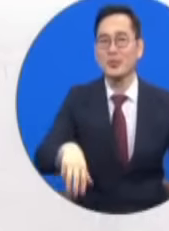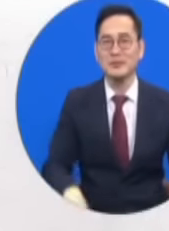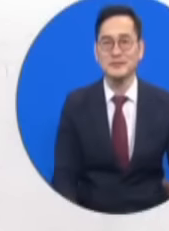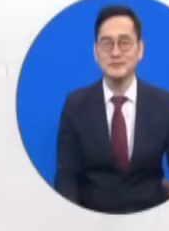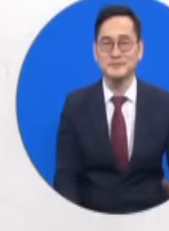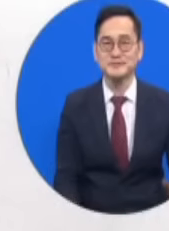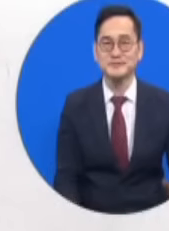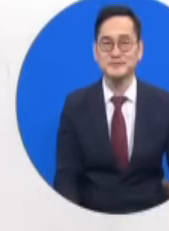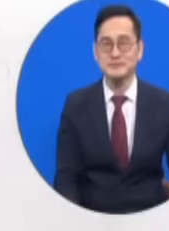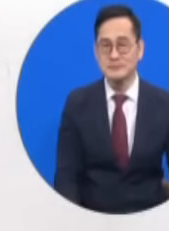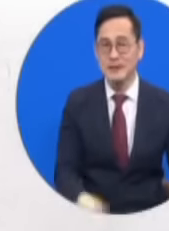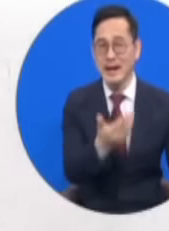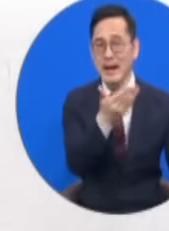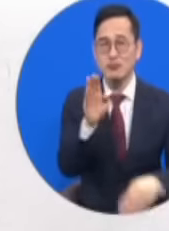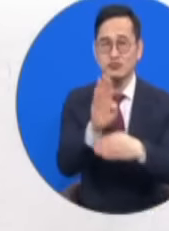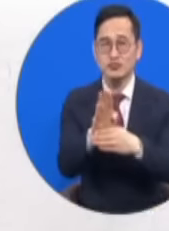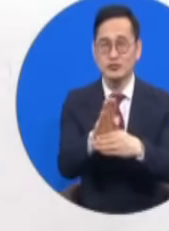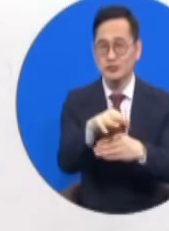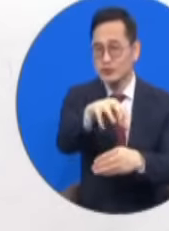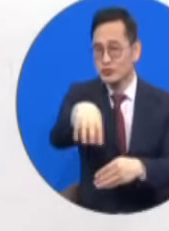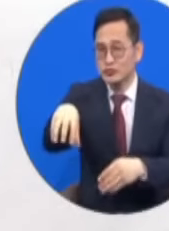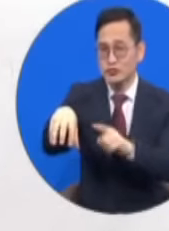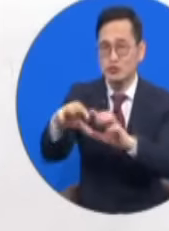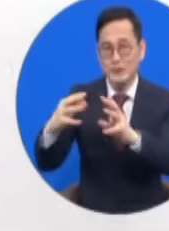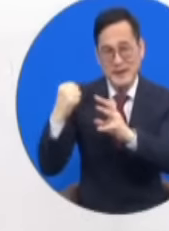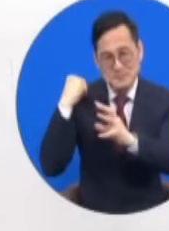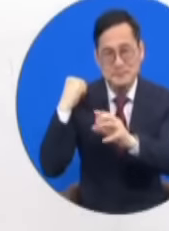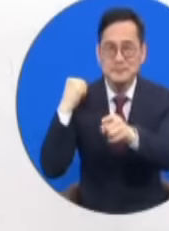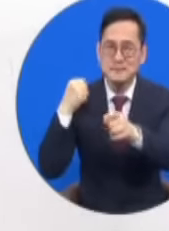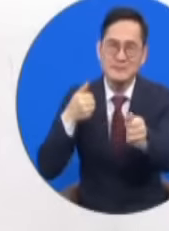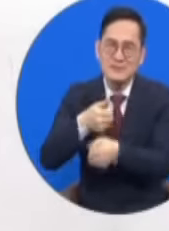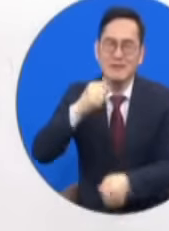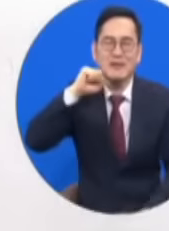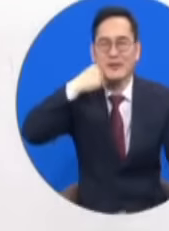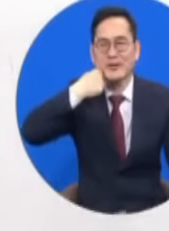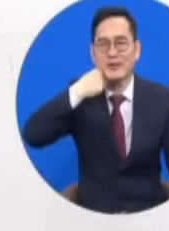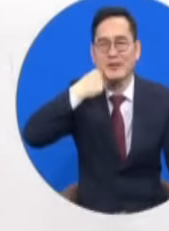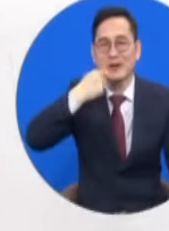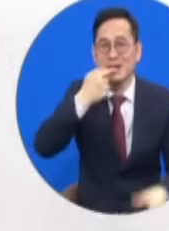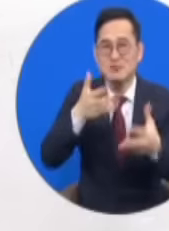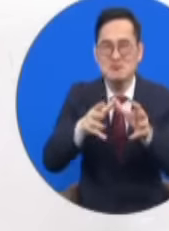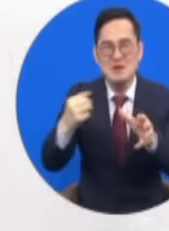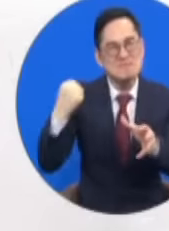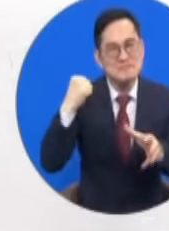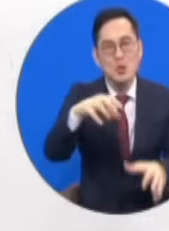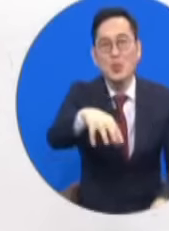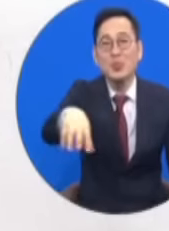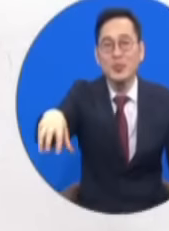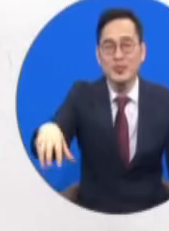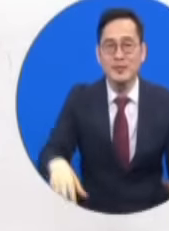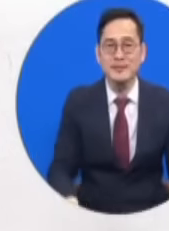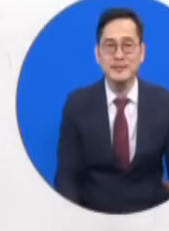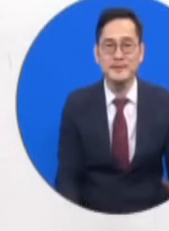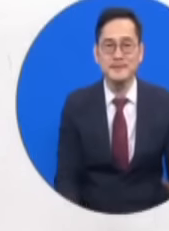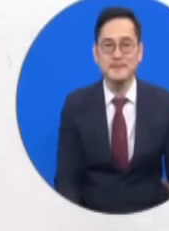이제 강북은 전체적으로 국민의힘에게 굉장히 어려운 지역이고 예. 이제 민주당은 뭐 우세 지역 텃밭이라고 볼 수 있지 않습니까? 노도강 말씀이시죠.